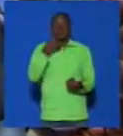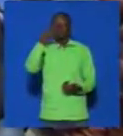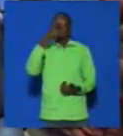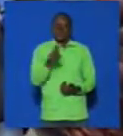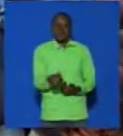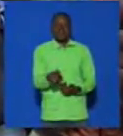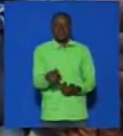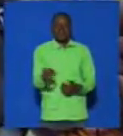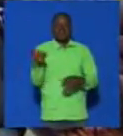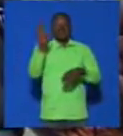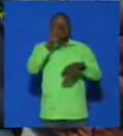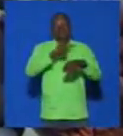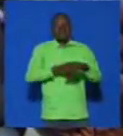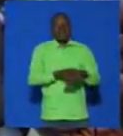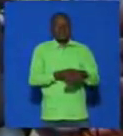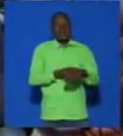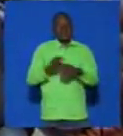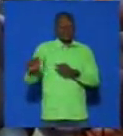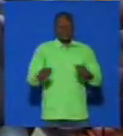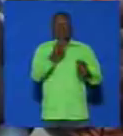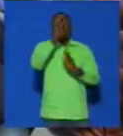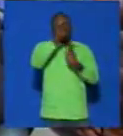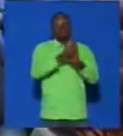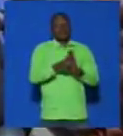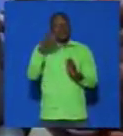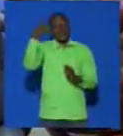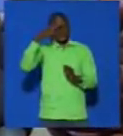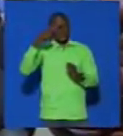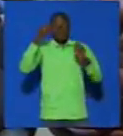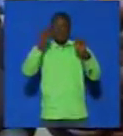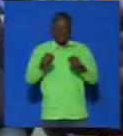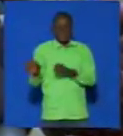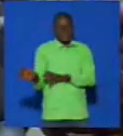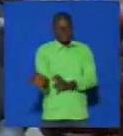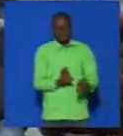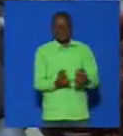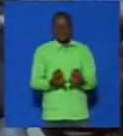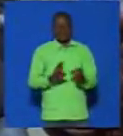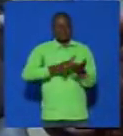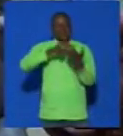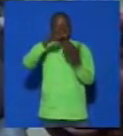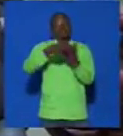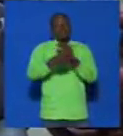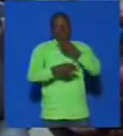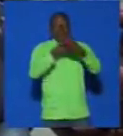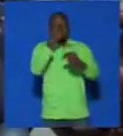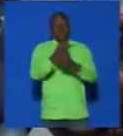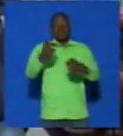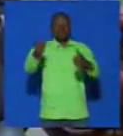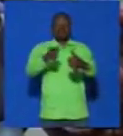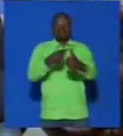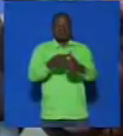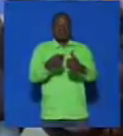mettre en oeuvre des actions pour que ça puisse être fait et le plan d'action national c'est le premier part